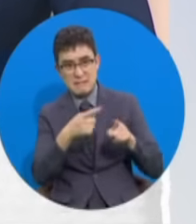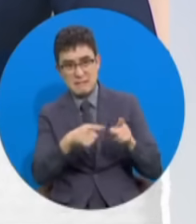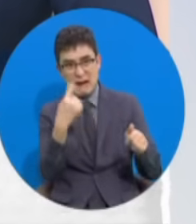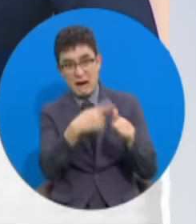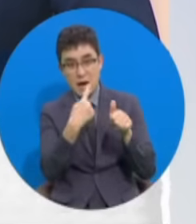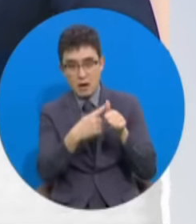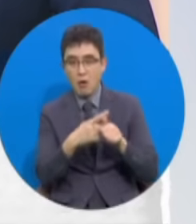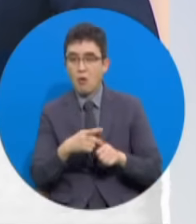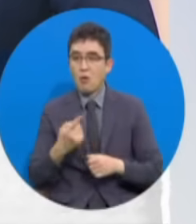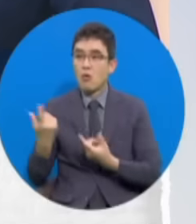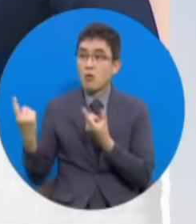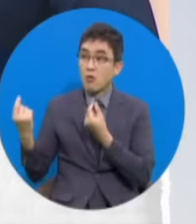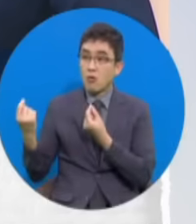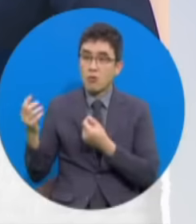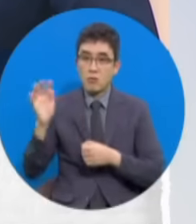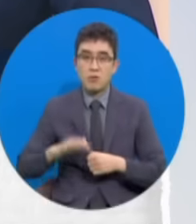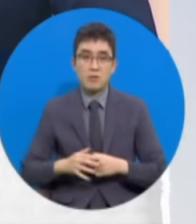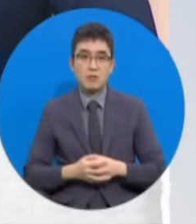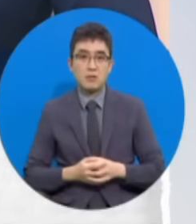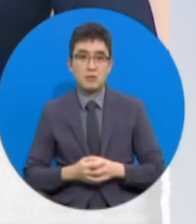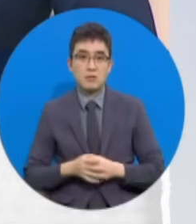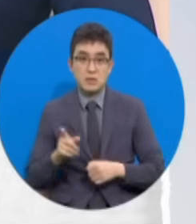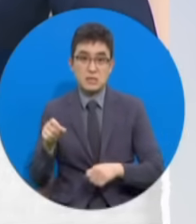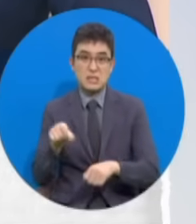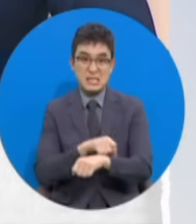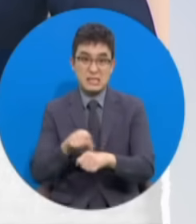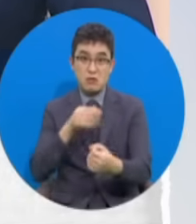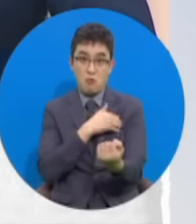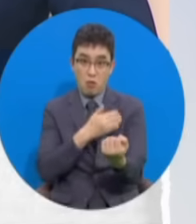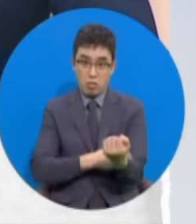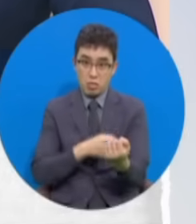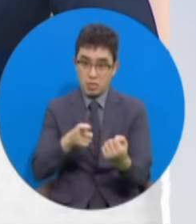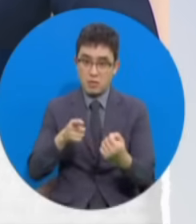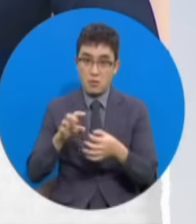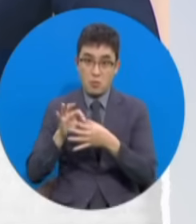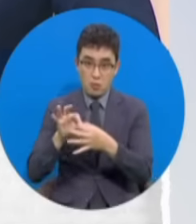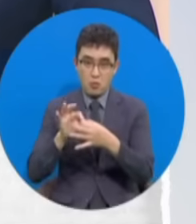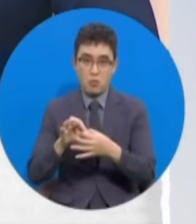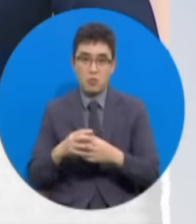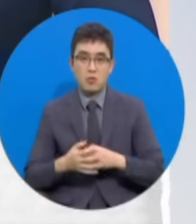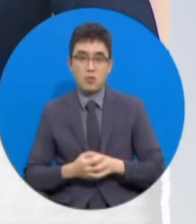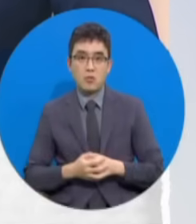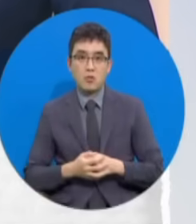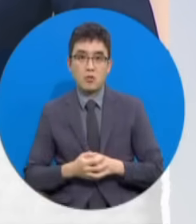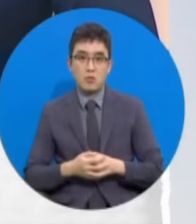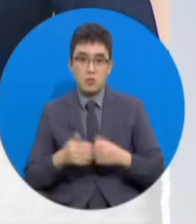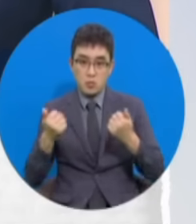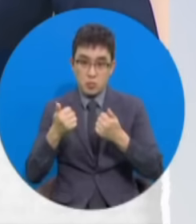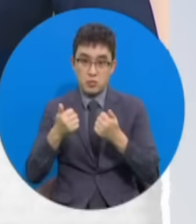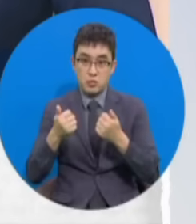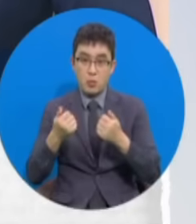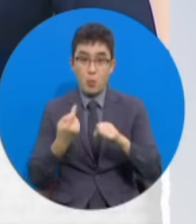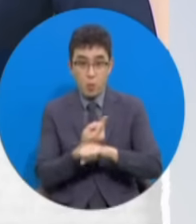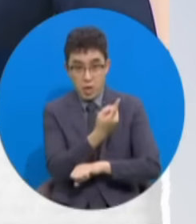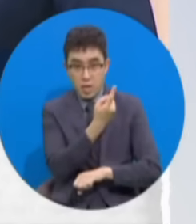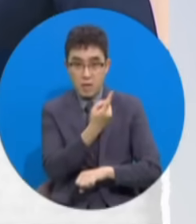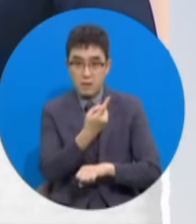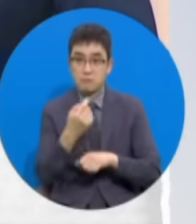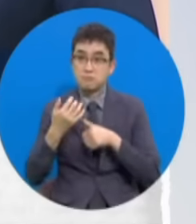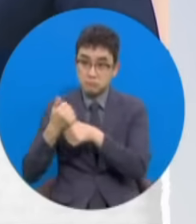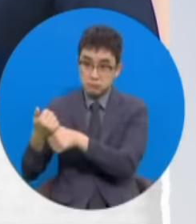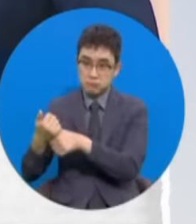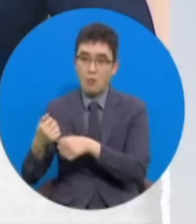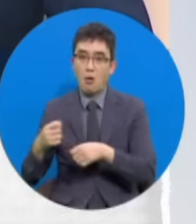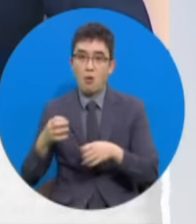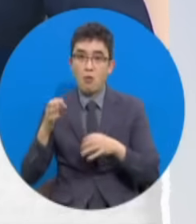있습니다만 저희는 불체포 특권과 관련된 것은 뭐 회기를 잡지 않는다거나 그리고 영장 실질 심사를 실질적으로 받을 수 있게끔